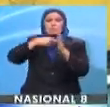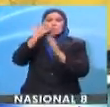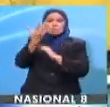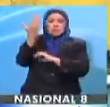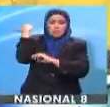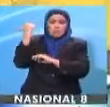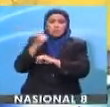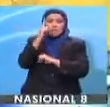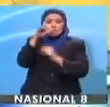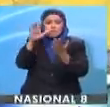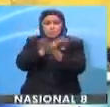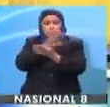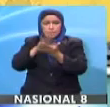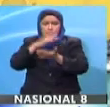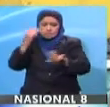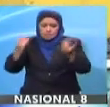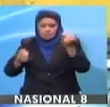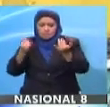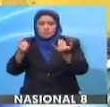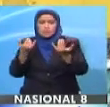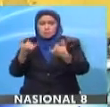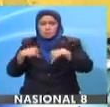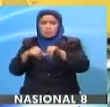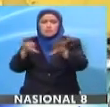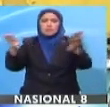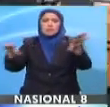mengenainya sedang dibuat di bawah kement